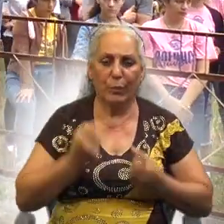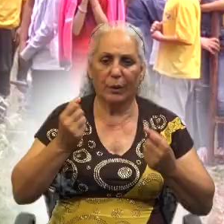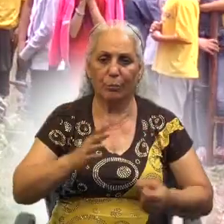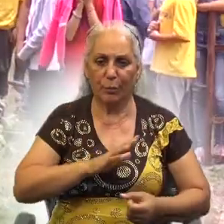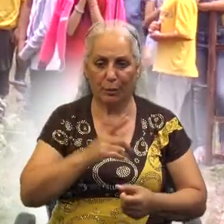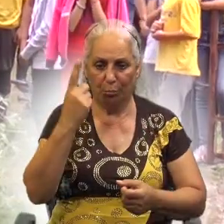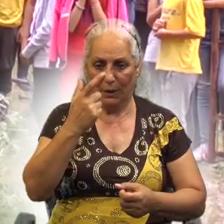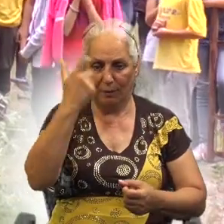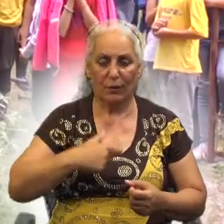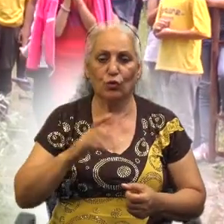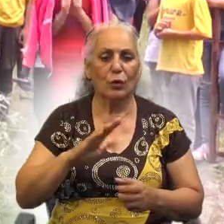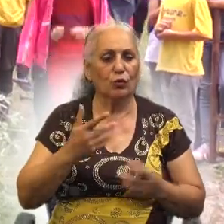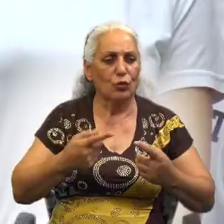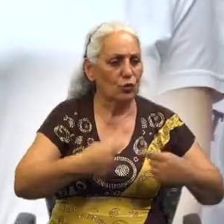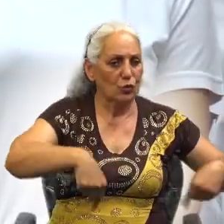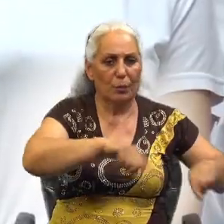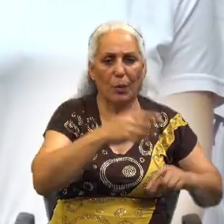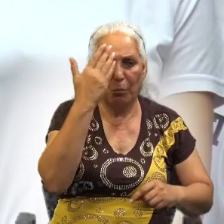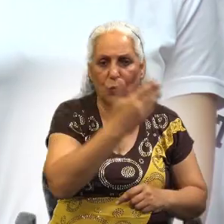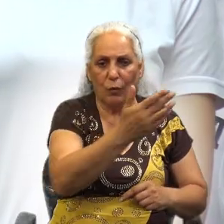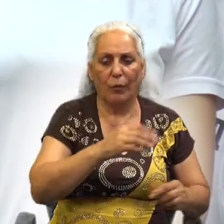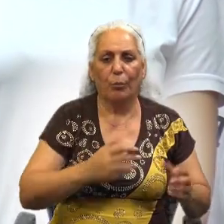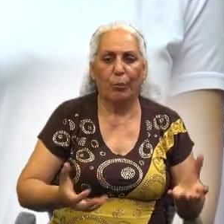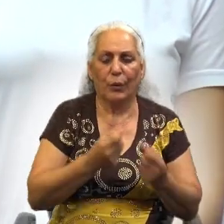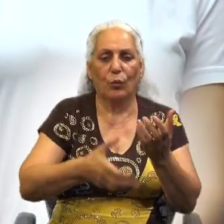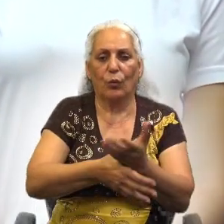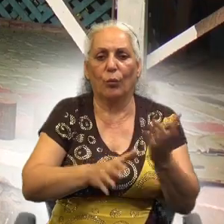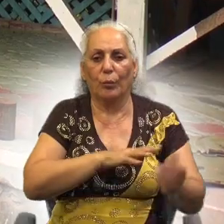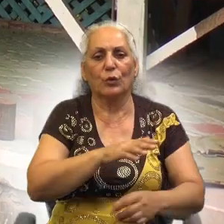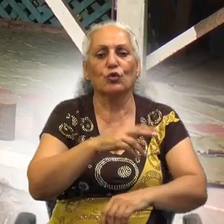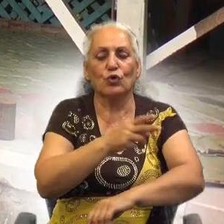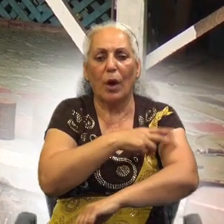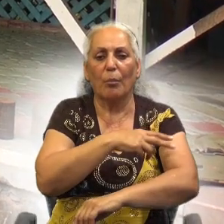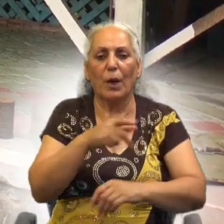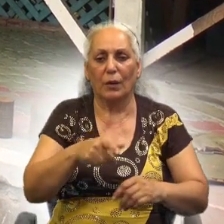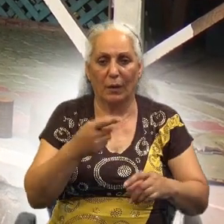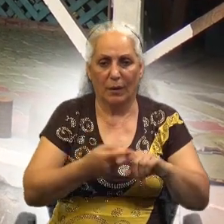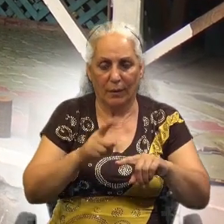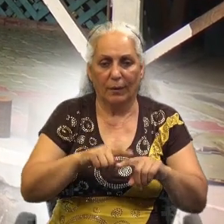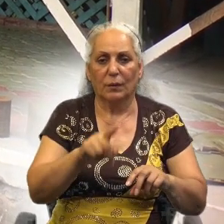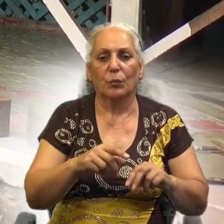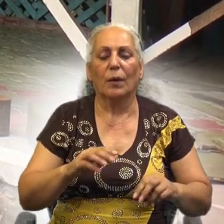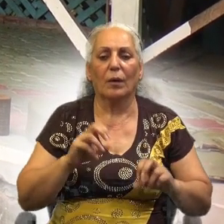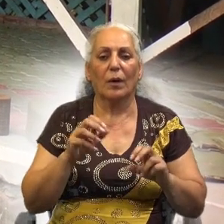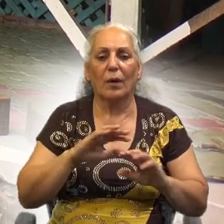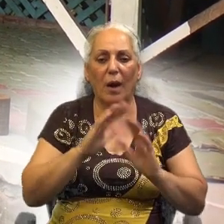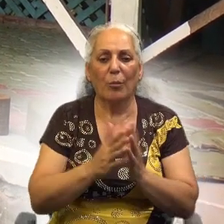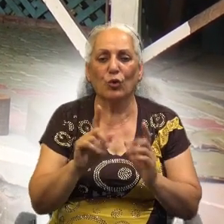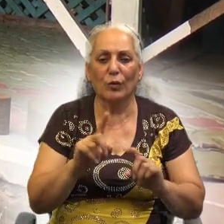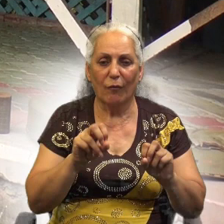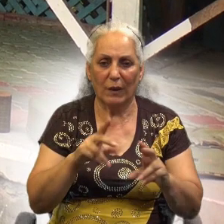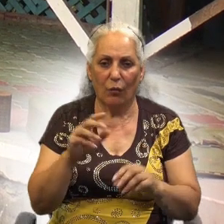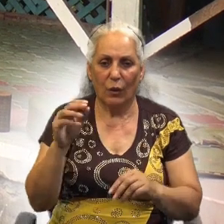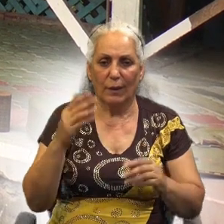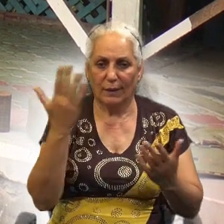նաև շրջապատի մարդկանց կյանքը։ Ճամբարի գլխավոր նպատակը հենց իրազեկվածության մակարդակի բարձրացումն է։ Ավականային վտանգի իրազեկման դասընթացը